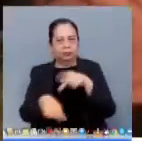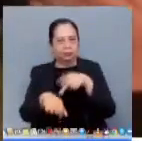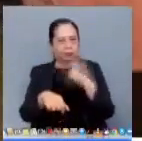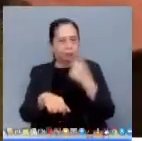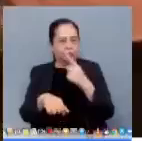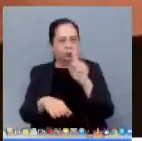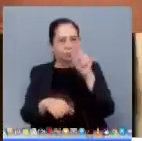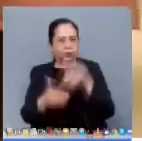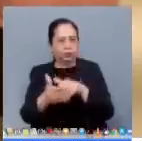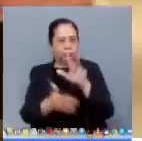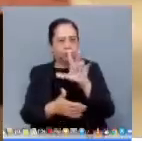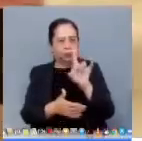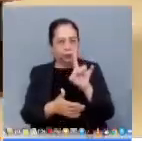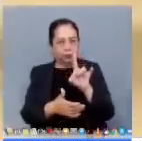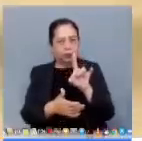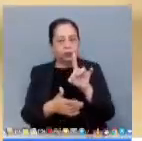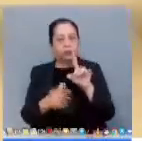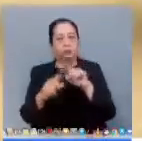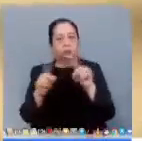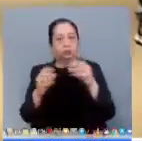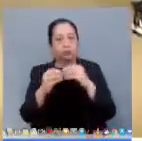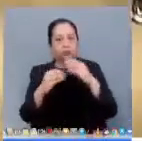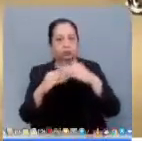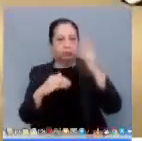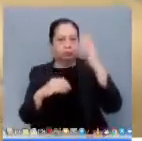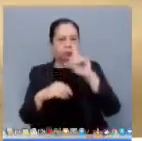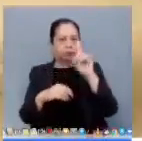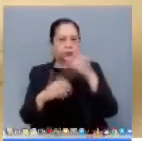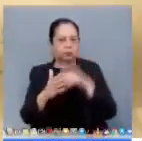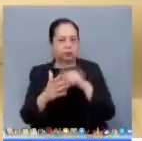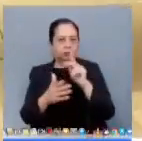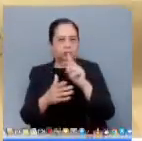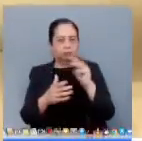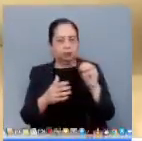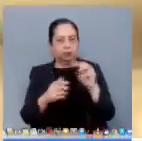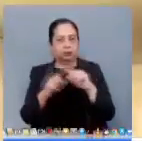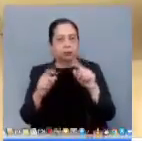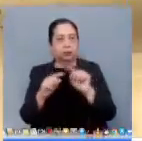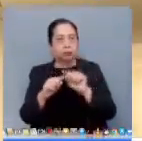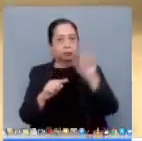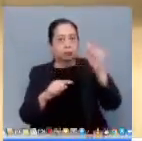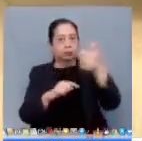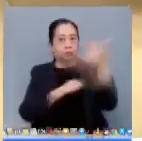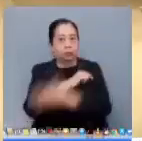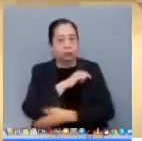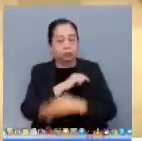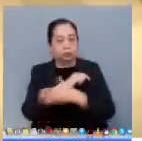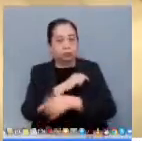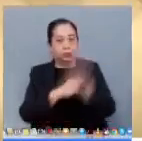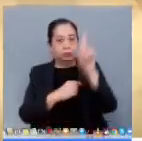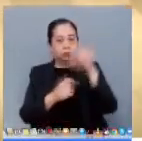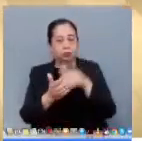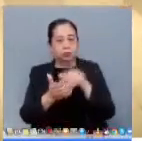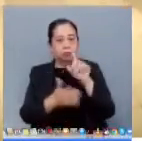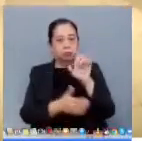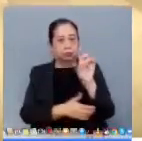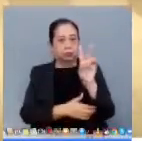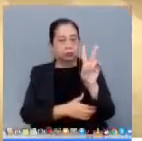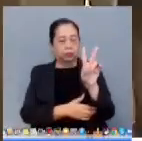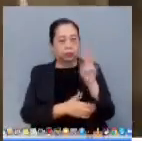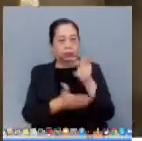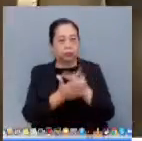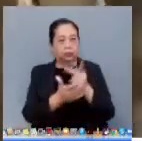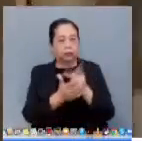pesos naman para sa mga higit 1,000 kilometers. Sa biyaheng abroad naman, 1,172 pesos sa mga karatig